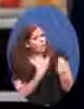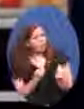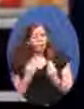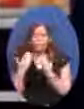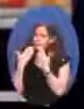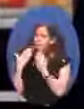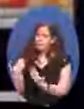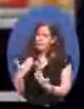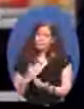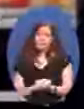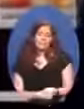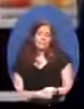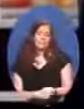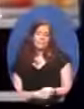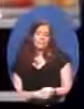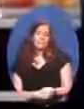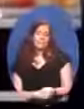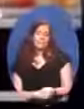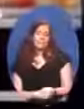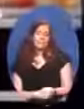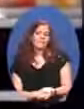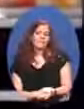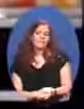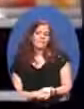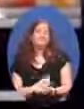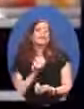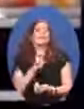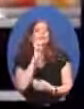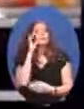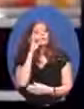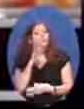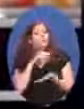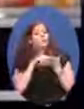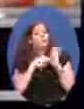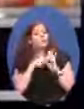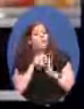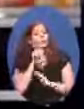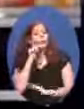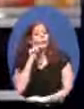תודה רבה. תודה רבה לך. תודה. מי שצופה בתוכניות האלה יודע ש...